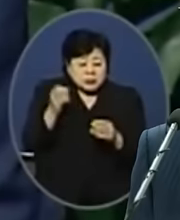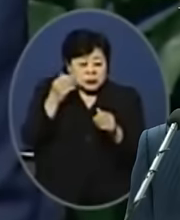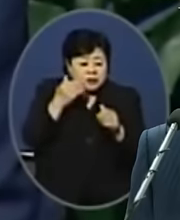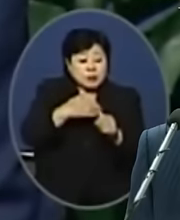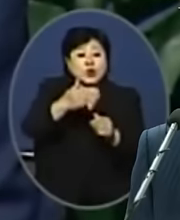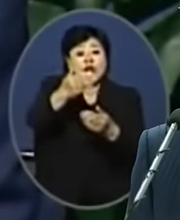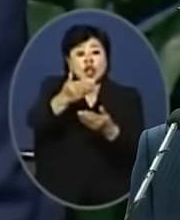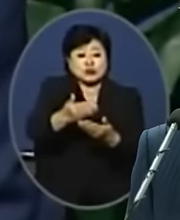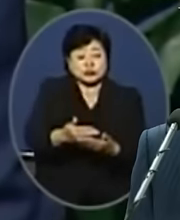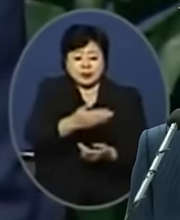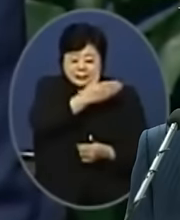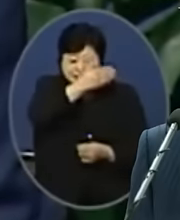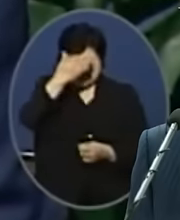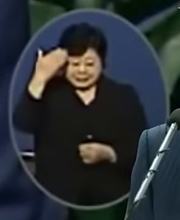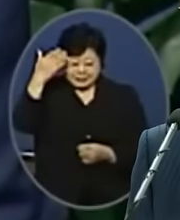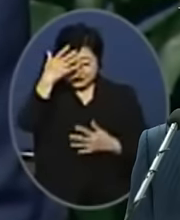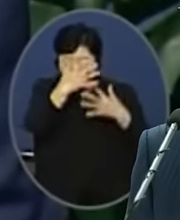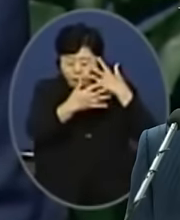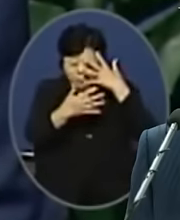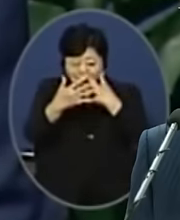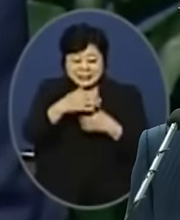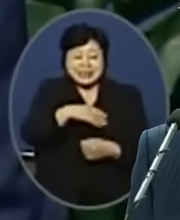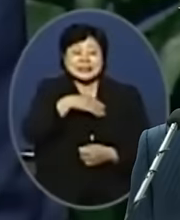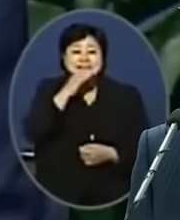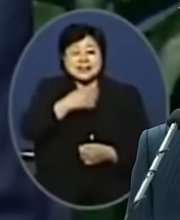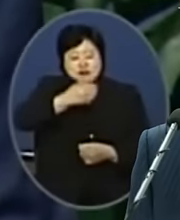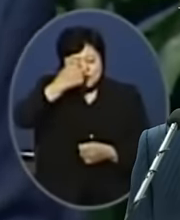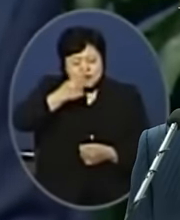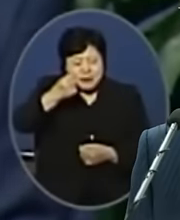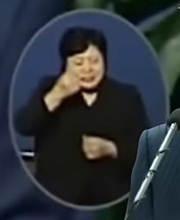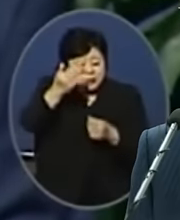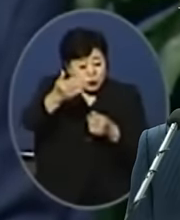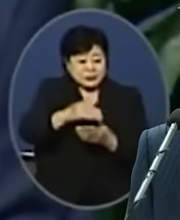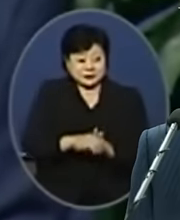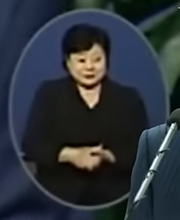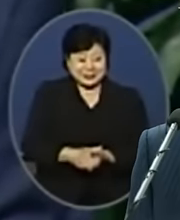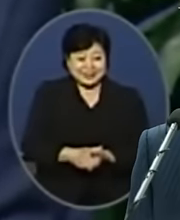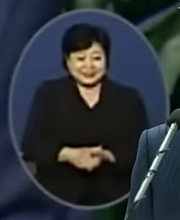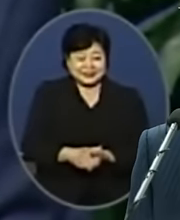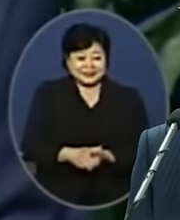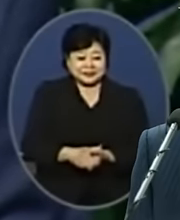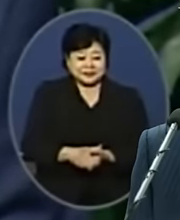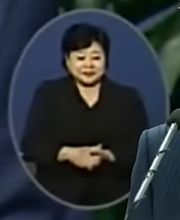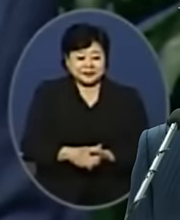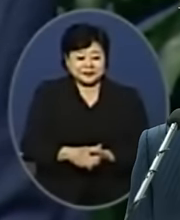성령을 보내서 젊은이는 환상을 보고 늙은이는 꿈을 꾸게 만드는 것입니다.